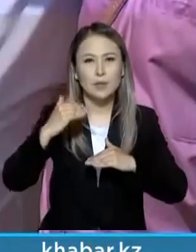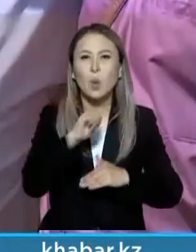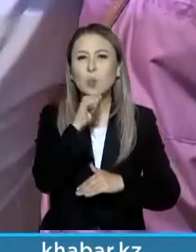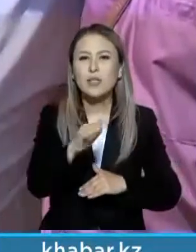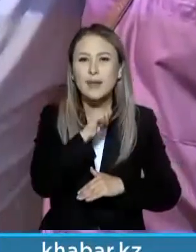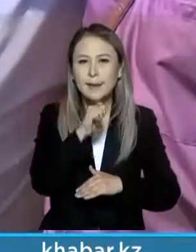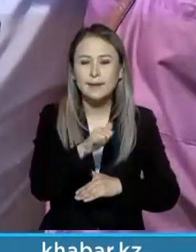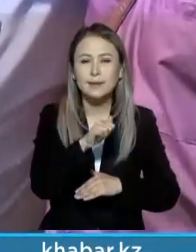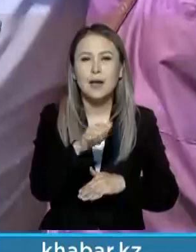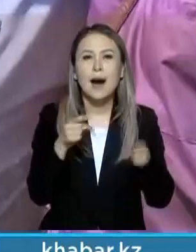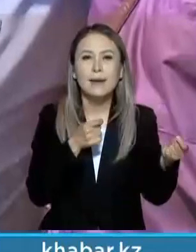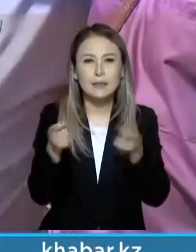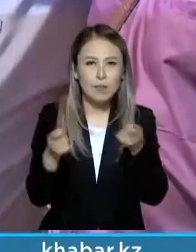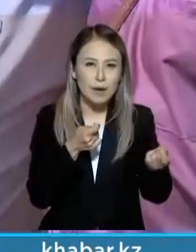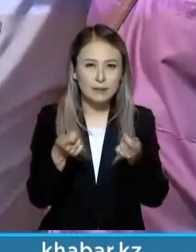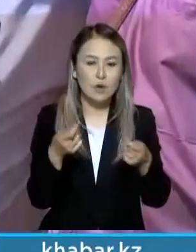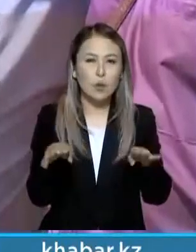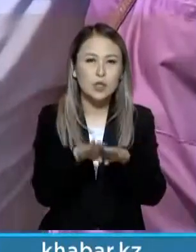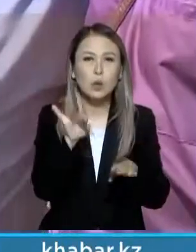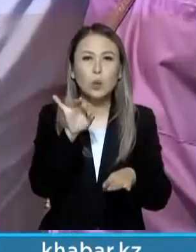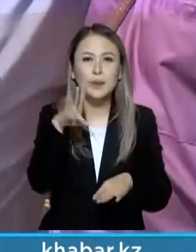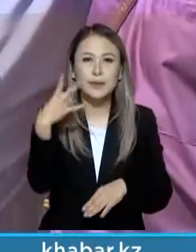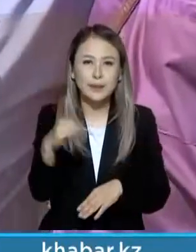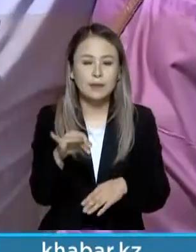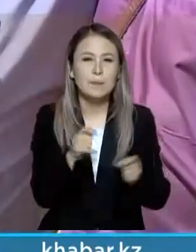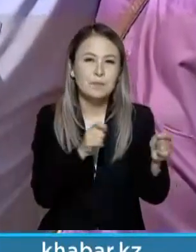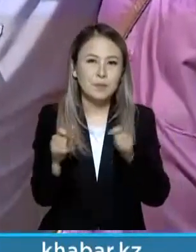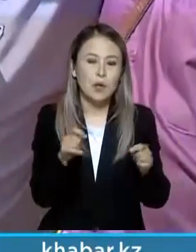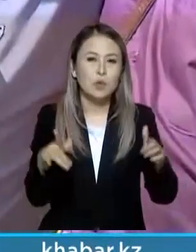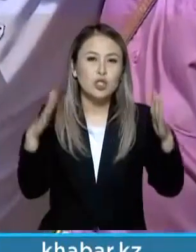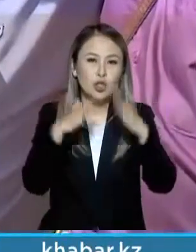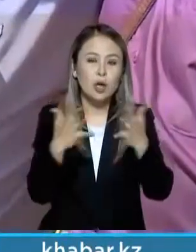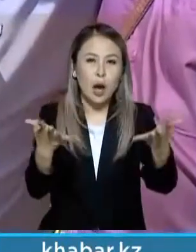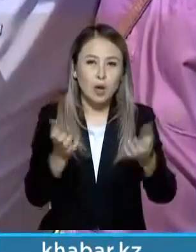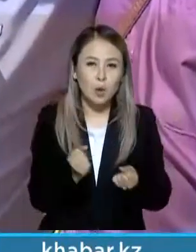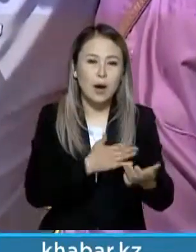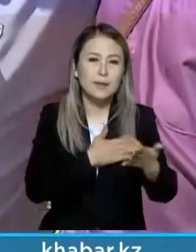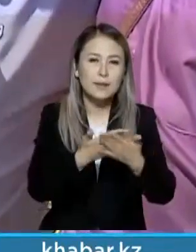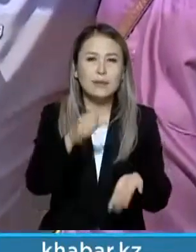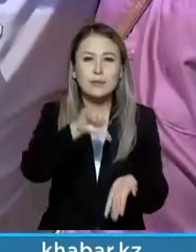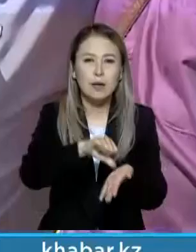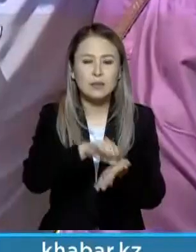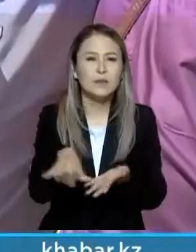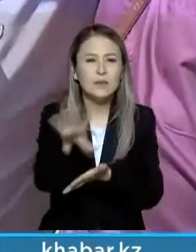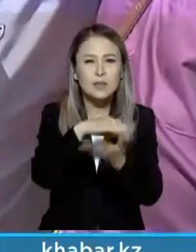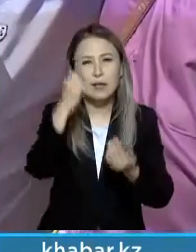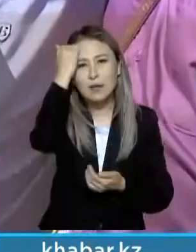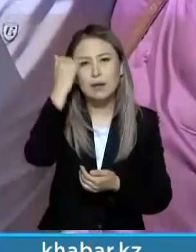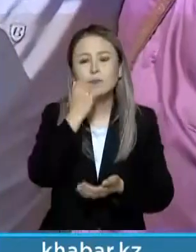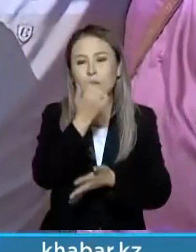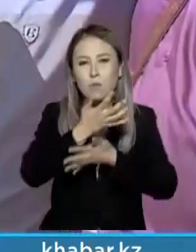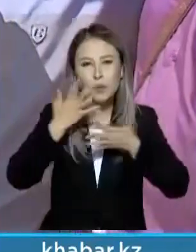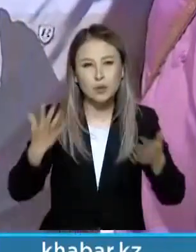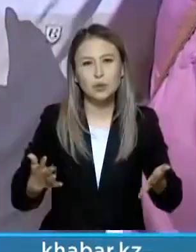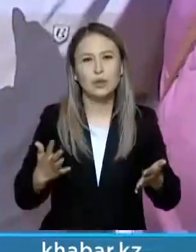Қостанай акиматына, осы Рудныйдың акиматына, осы үйді алуға атсалысқан ағаларымыздың атына,